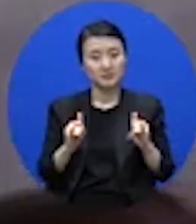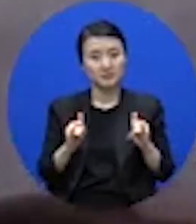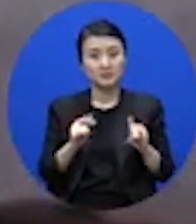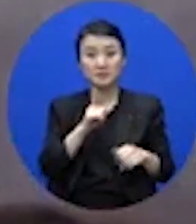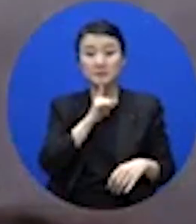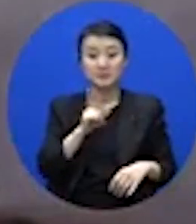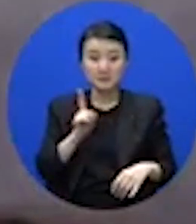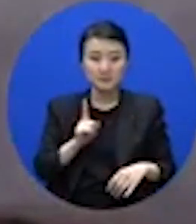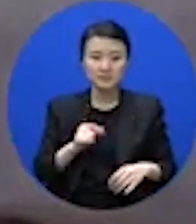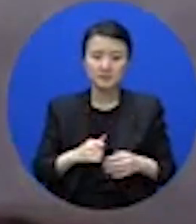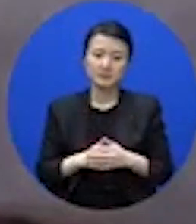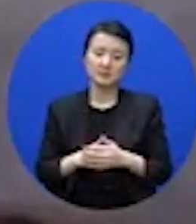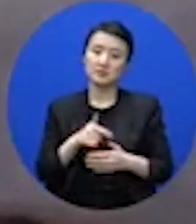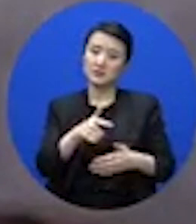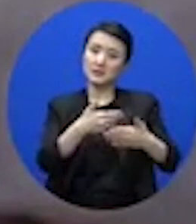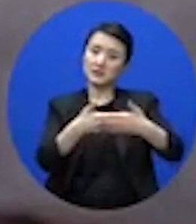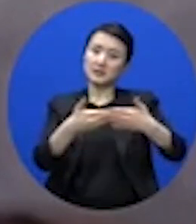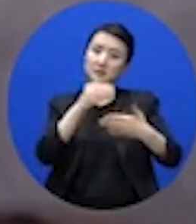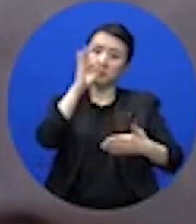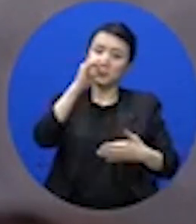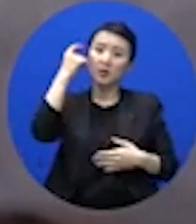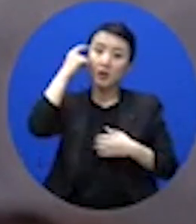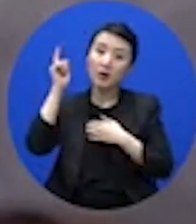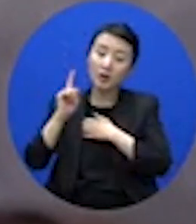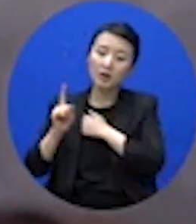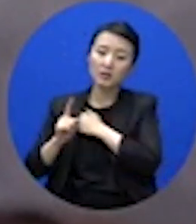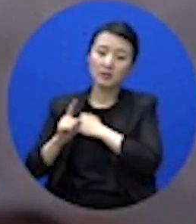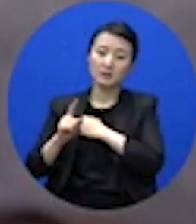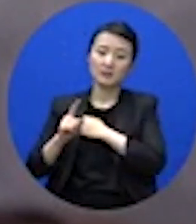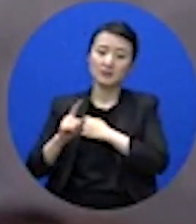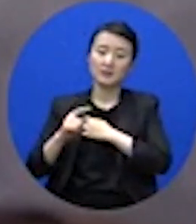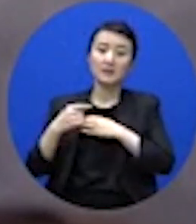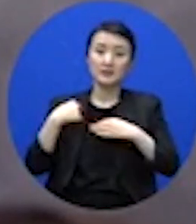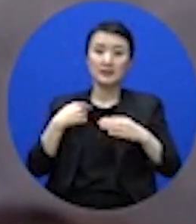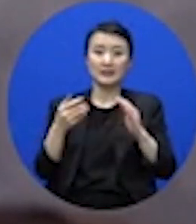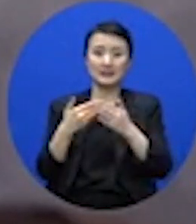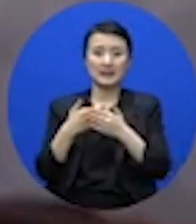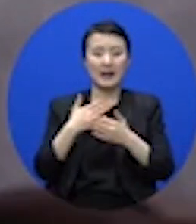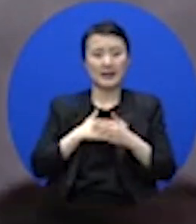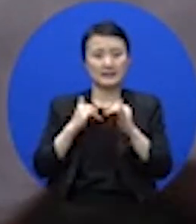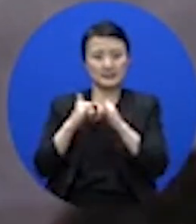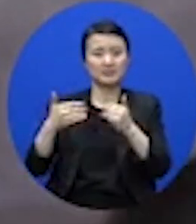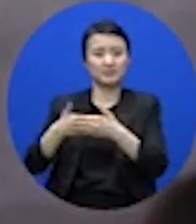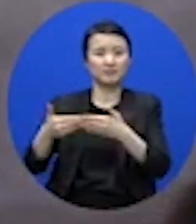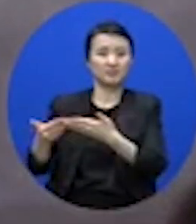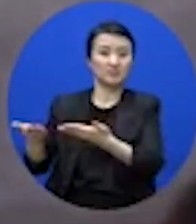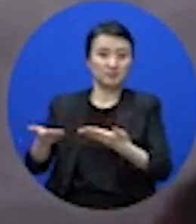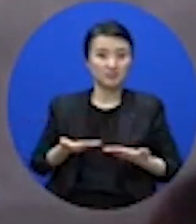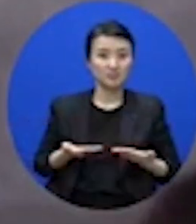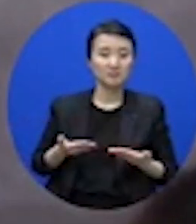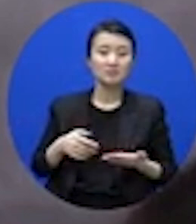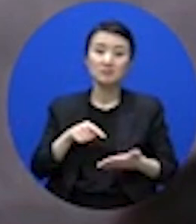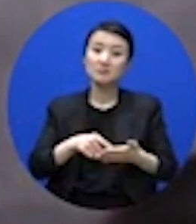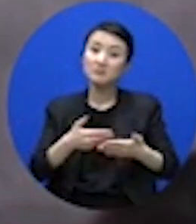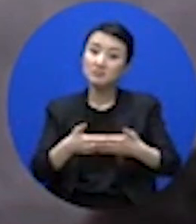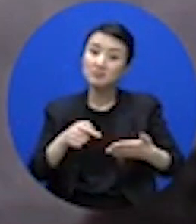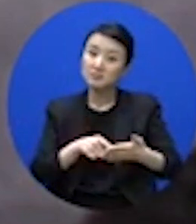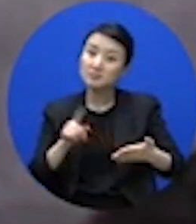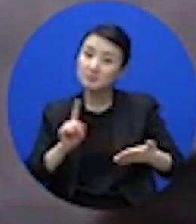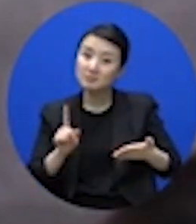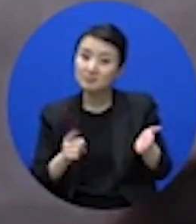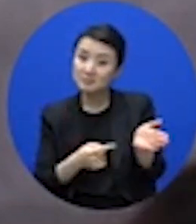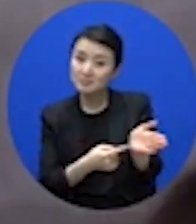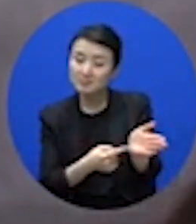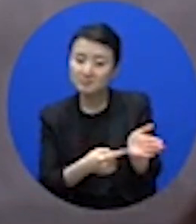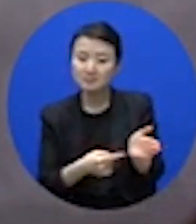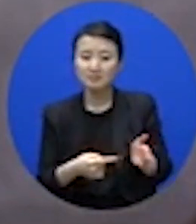보이세요? 주로 이제 이게 제 지인이 제자가 그린 그림인데요. 딱 보여주면 이게 뭐예요? 그러면